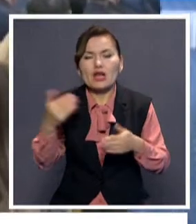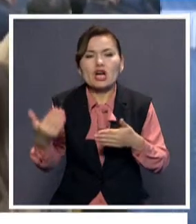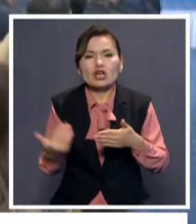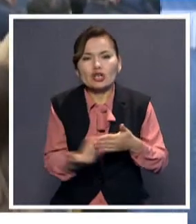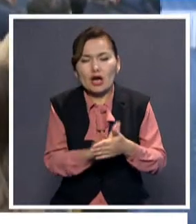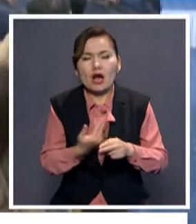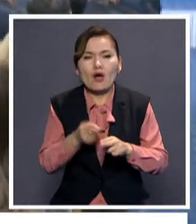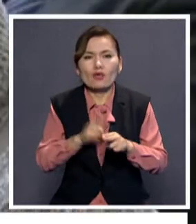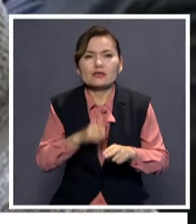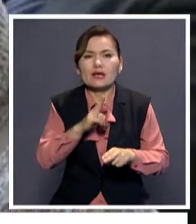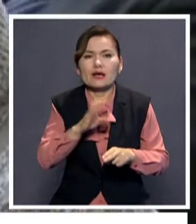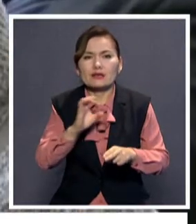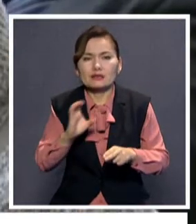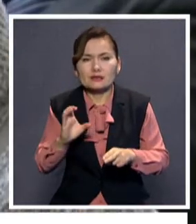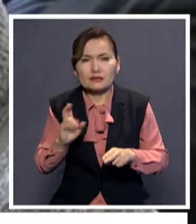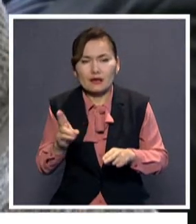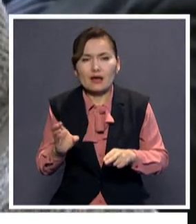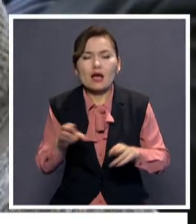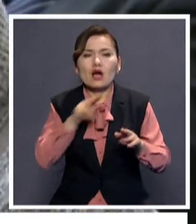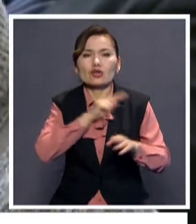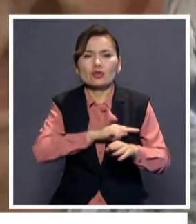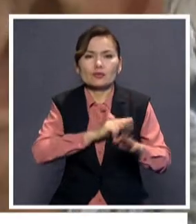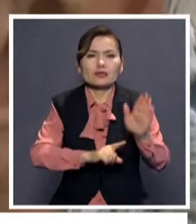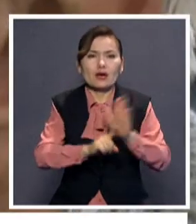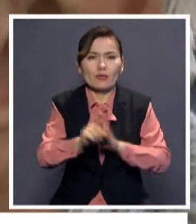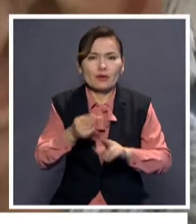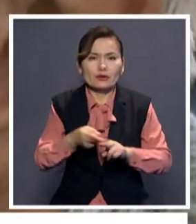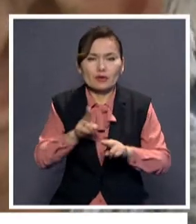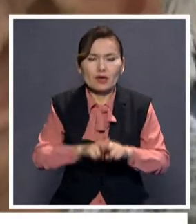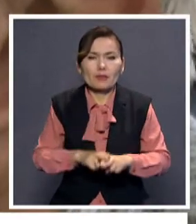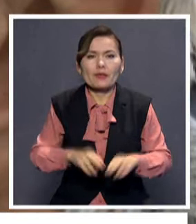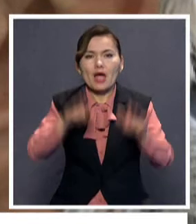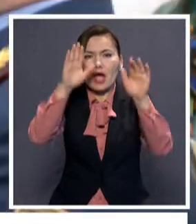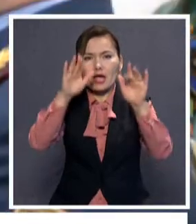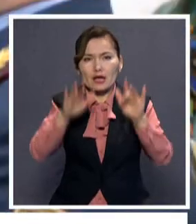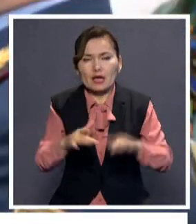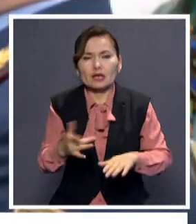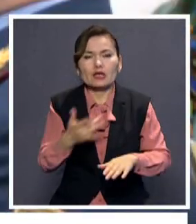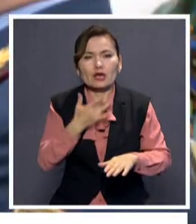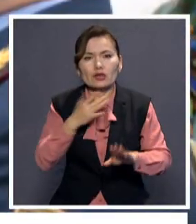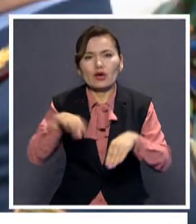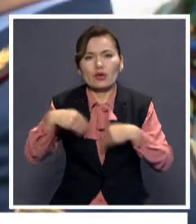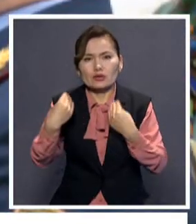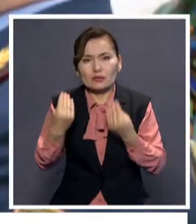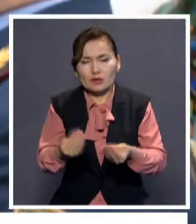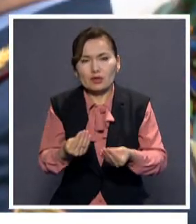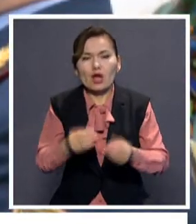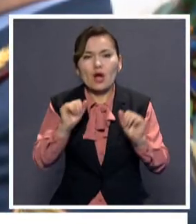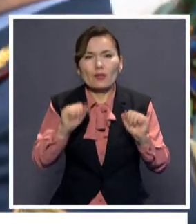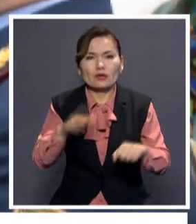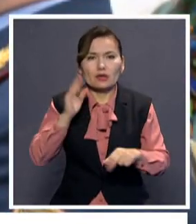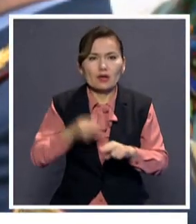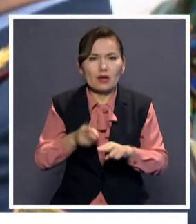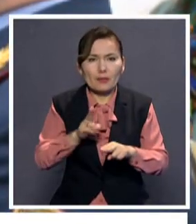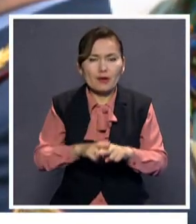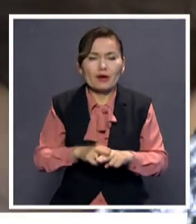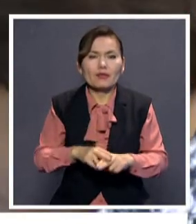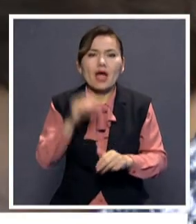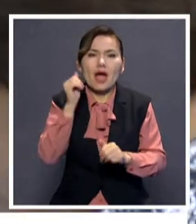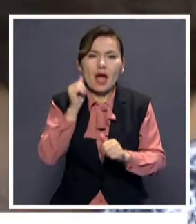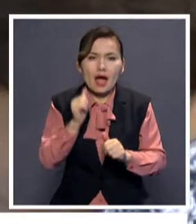моделі. Алдағы жылдан бастап Сарыарқа ықшамауданының тұрғындары үшін электронды дауыс беру мүмкіндігі пайда болмақ. Бұл өз кезегінде